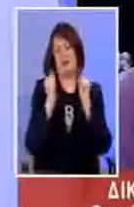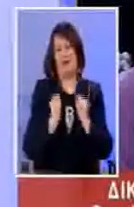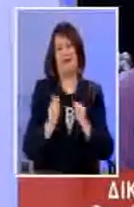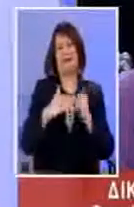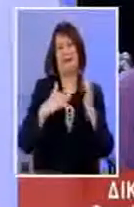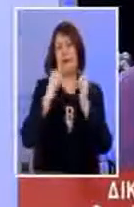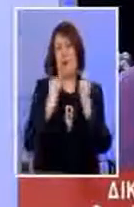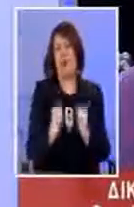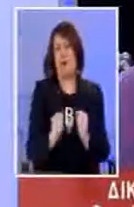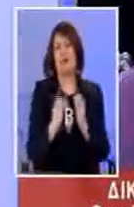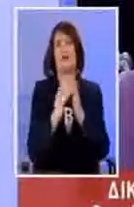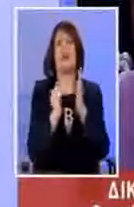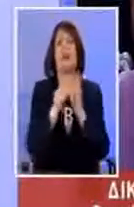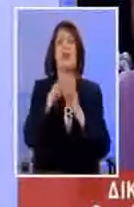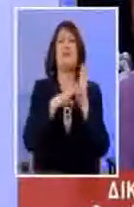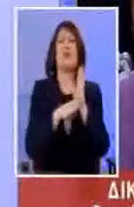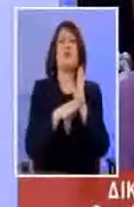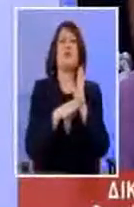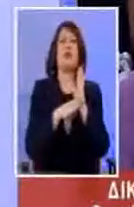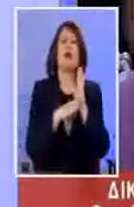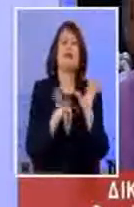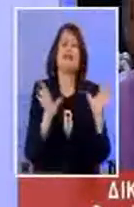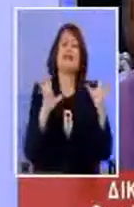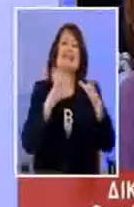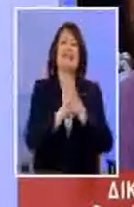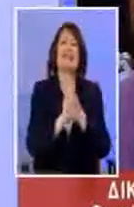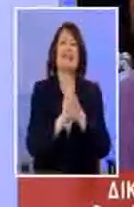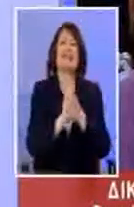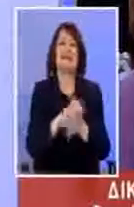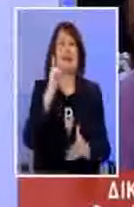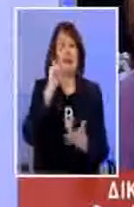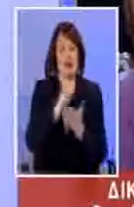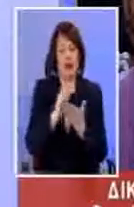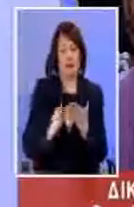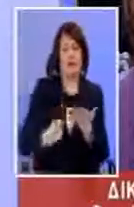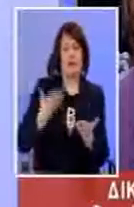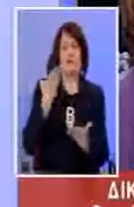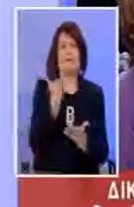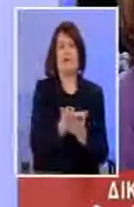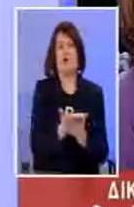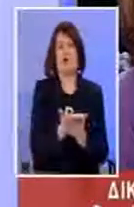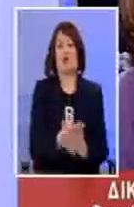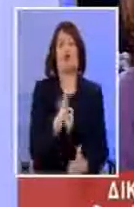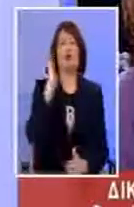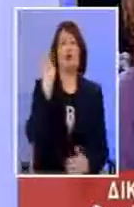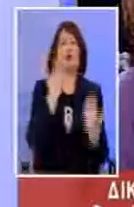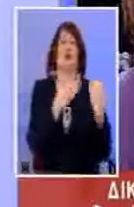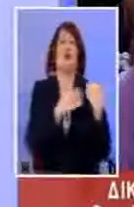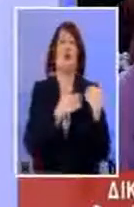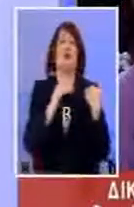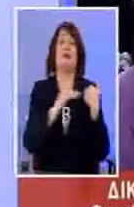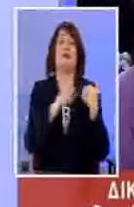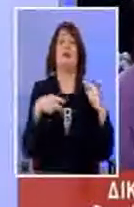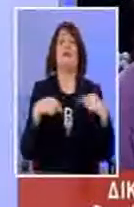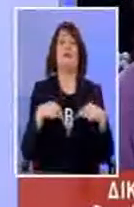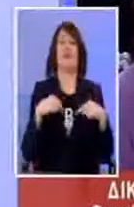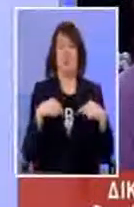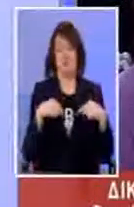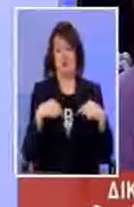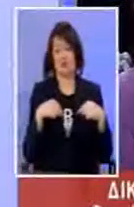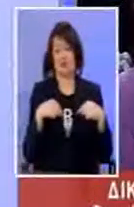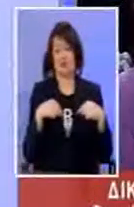και π.χ. το πρόγραμμα Σύζευξη και τότε έκανα μια γραπτή πρόταση προς τον τότε αρμόδιο υφυπουργό